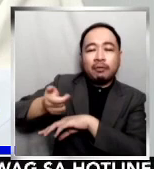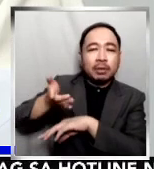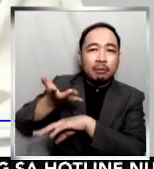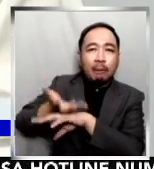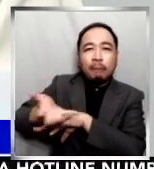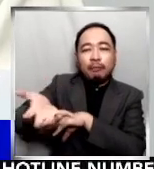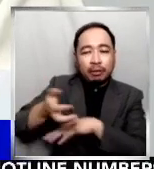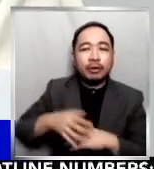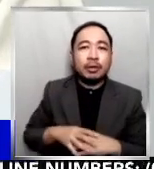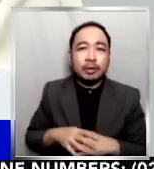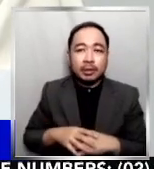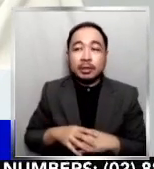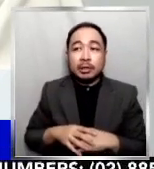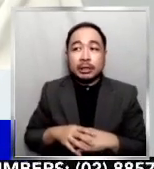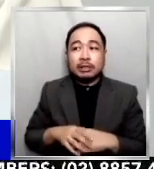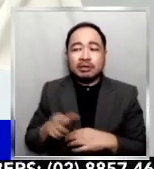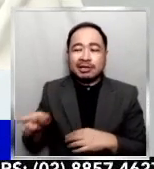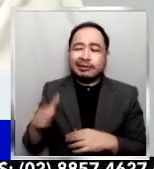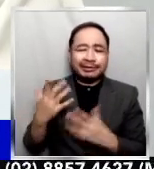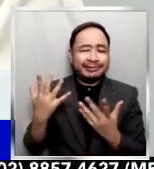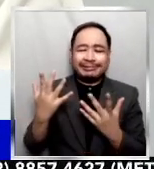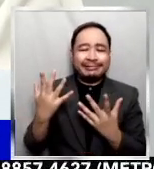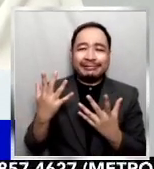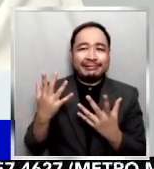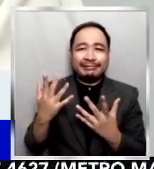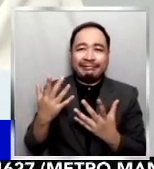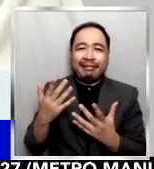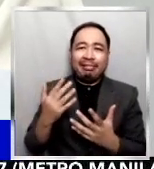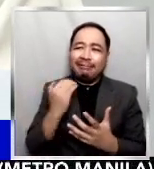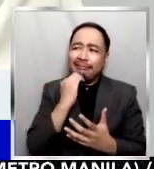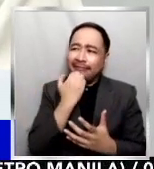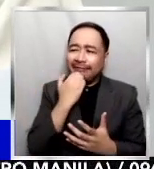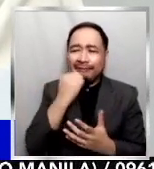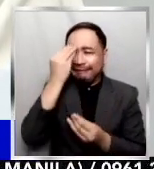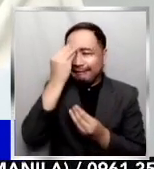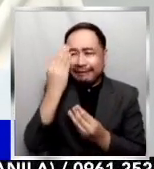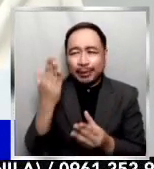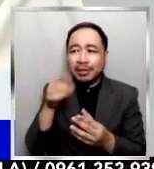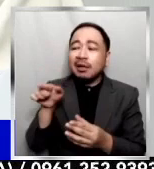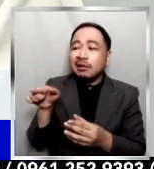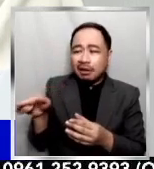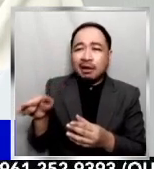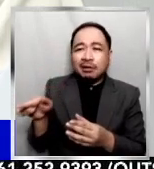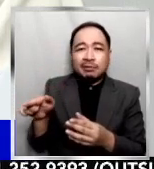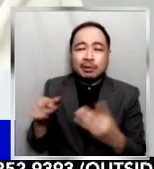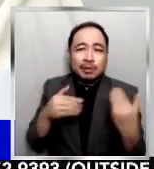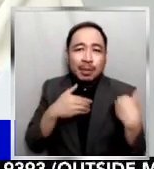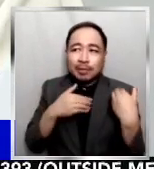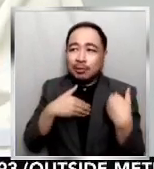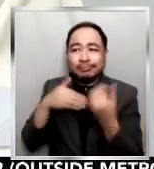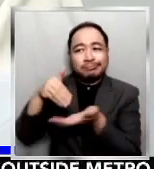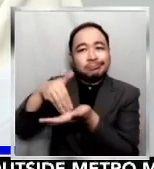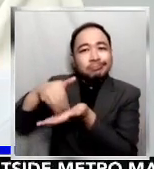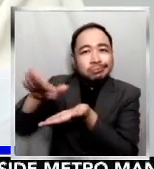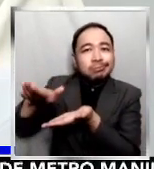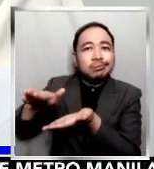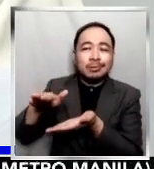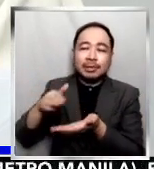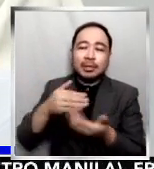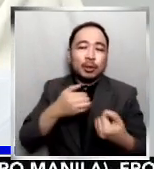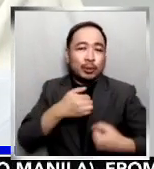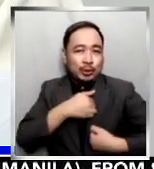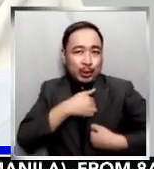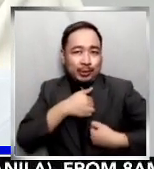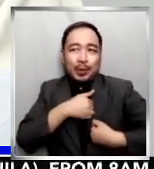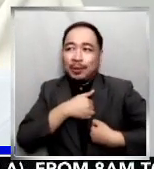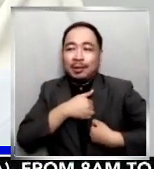a proven traitor. Siya po ang nagpaalis sa ating mga kasundaluhan, sa